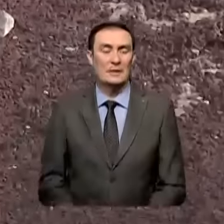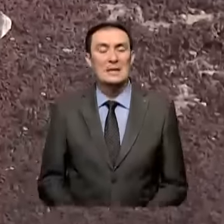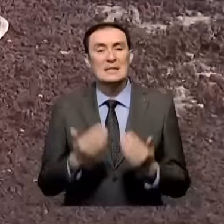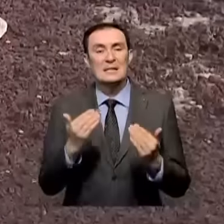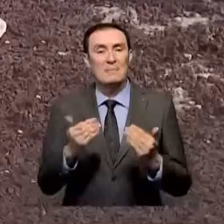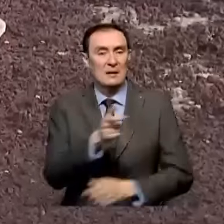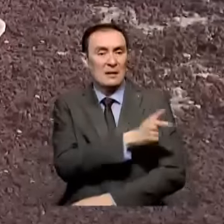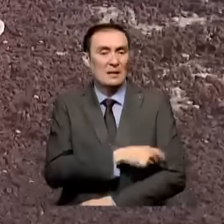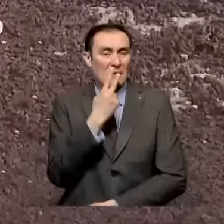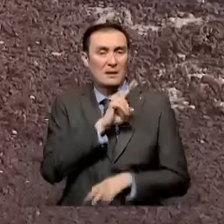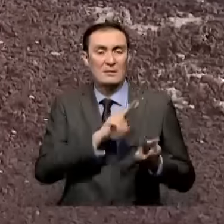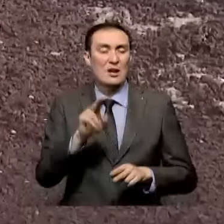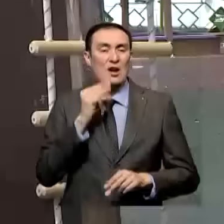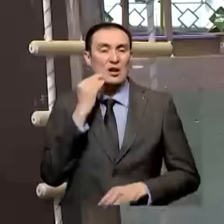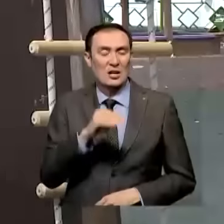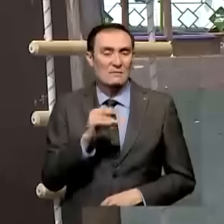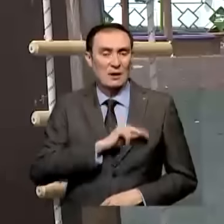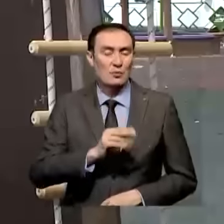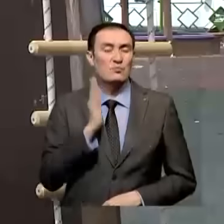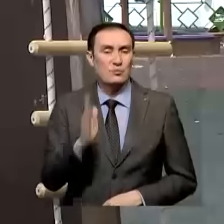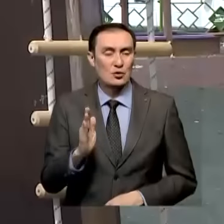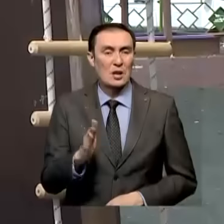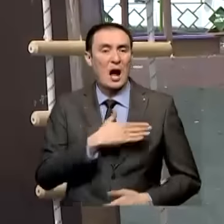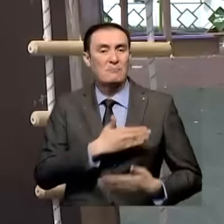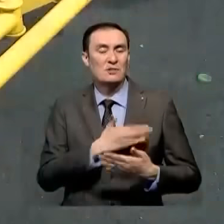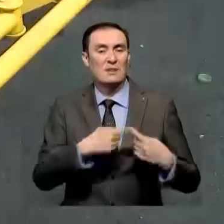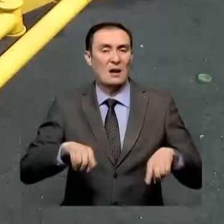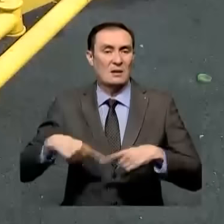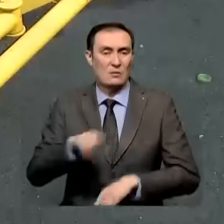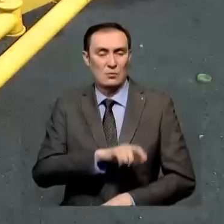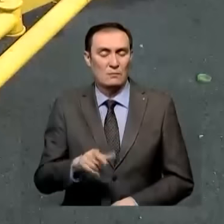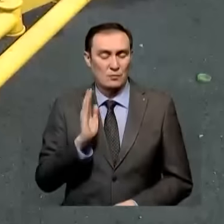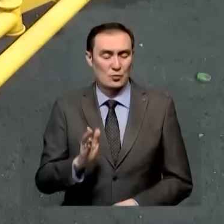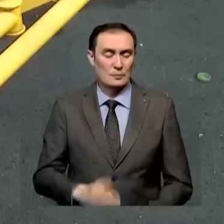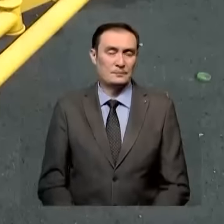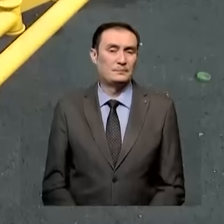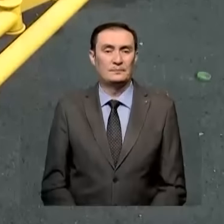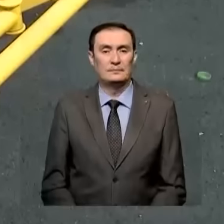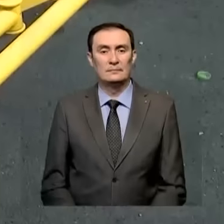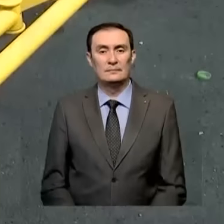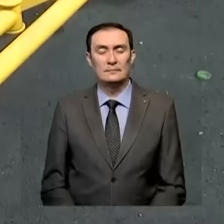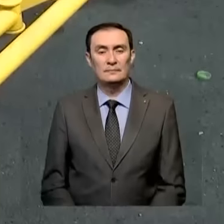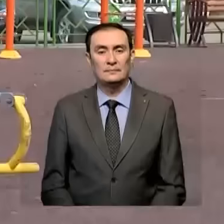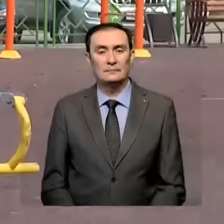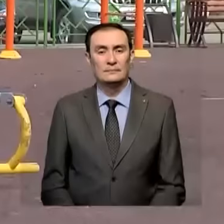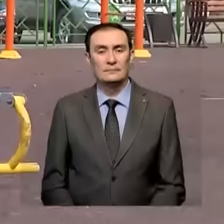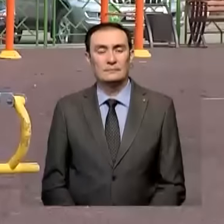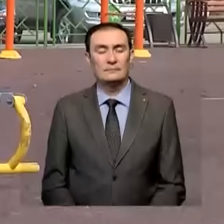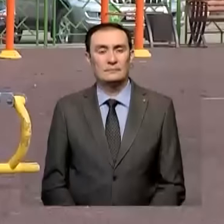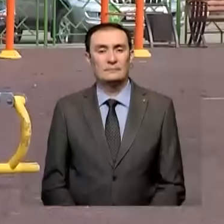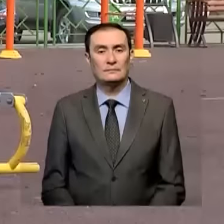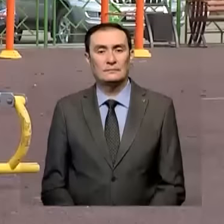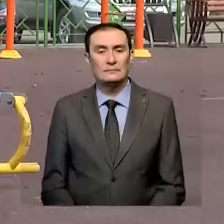Теперь контролировать качество строительных работ намерены общественные активисты. Сания Кубжасарова, Эльдос Кокенов, Нурбол